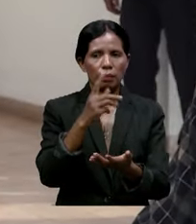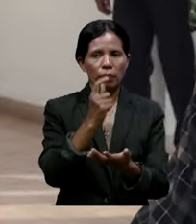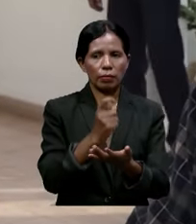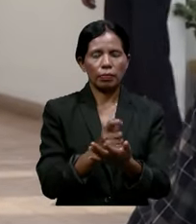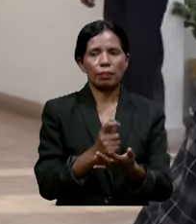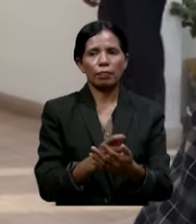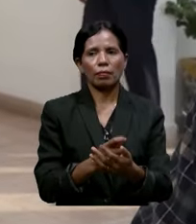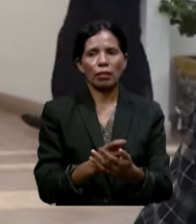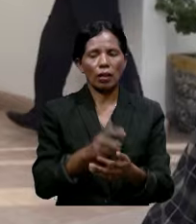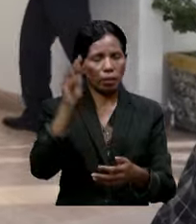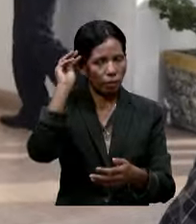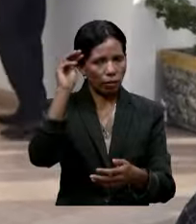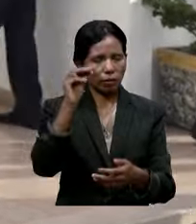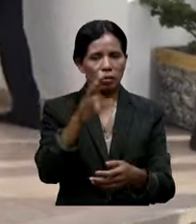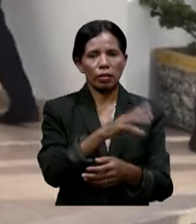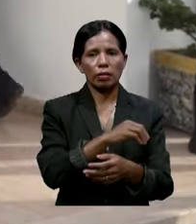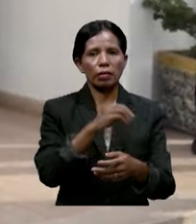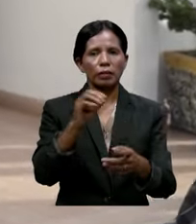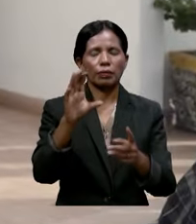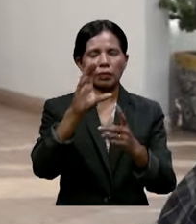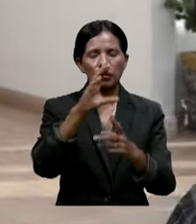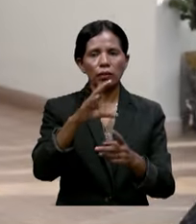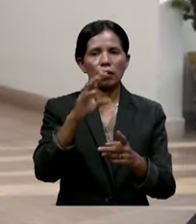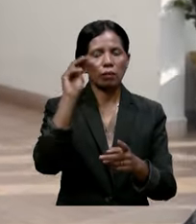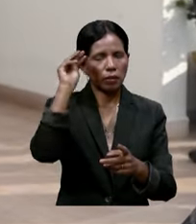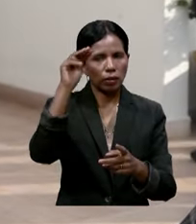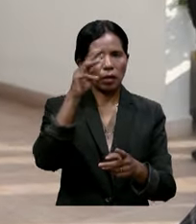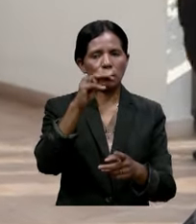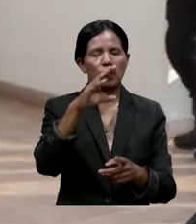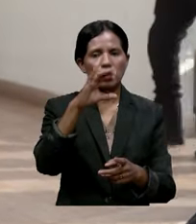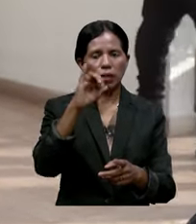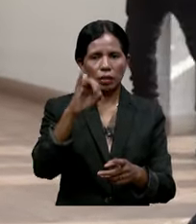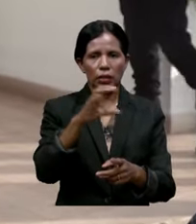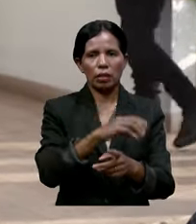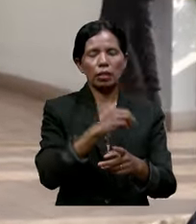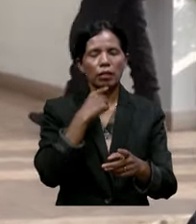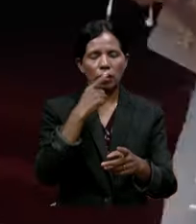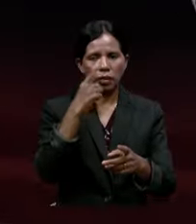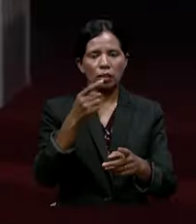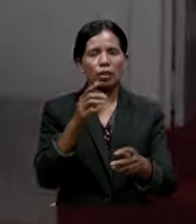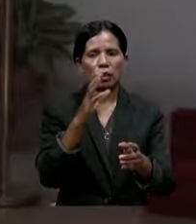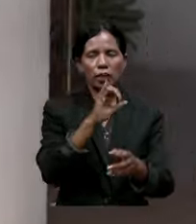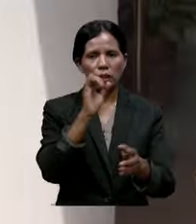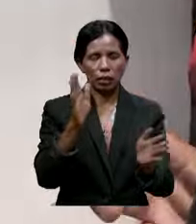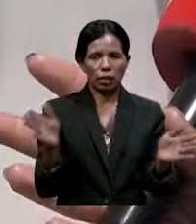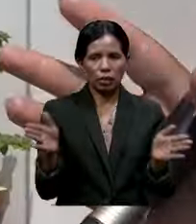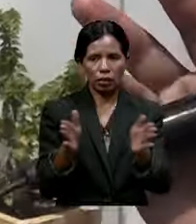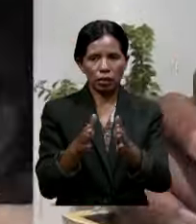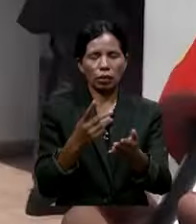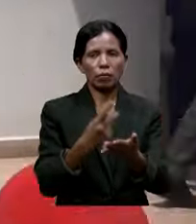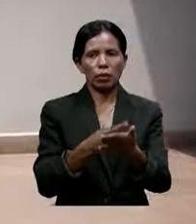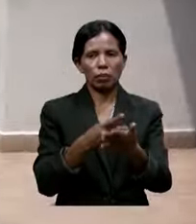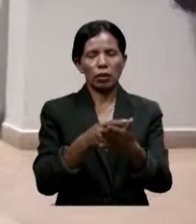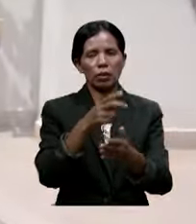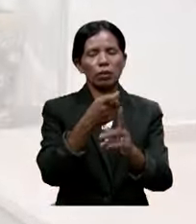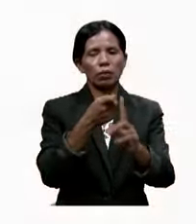Hatam baidane, Ministro de Ensino Superior, Ciência e Cultura hateten, orçamento nebe prevê ba INL ki kabot baseia ba proposta usi